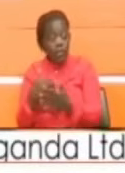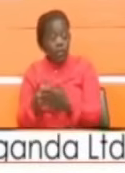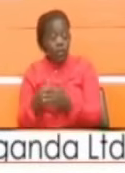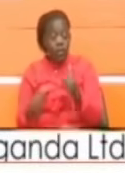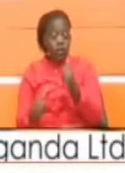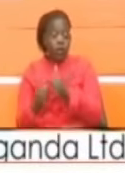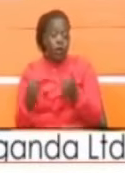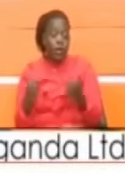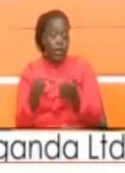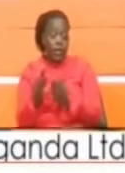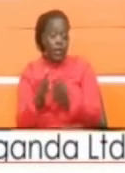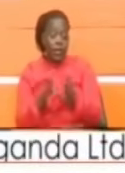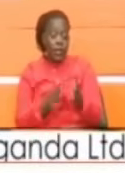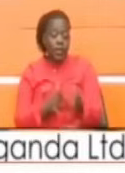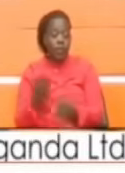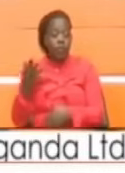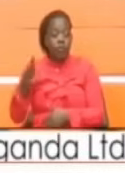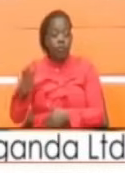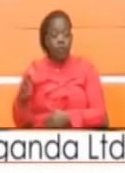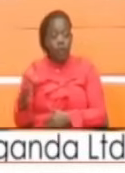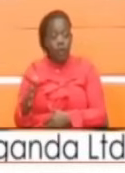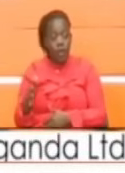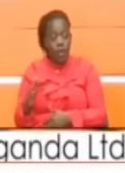amazzi g'okunywa. Tubawa